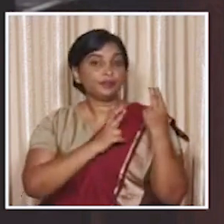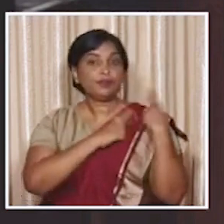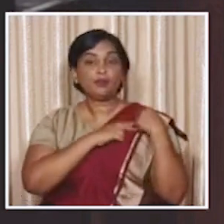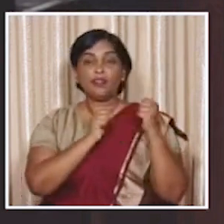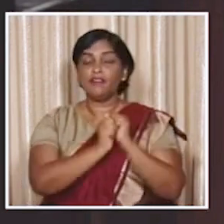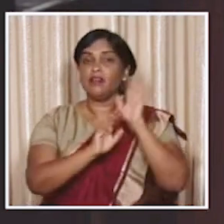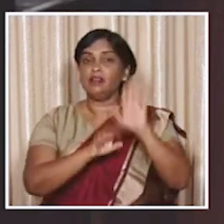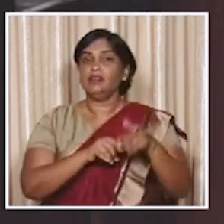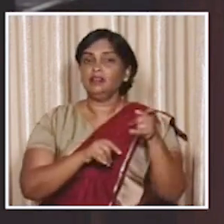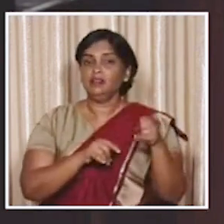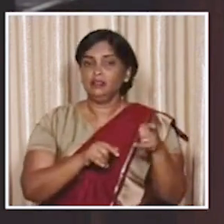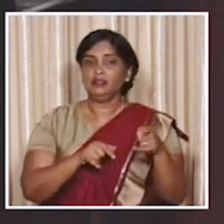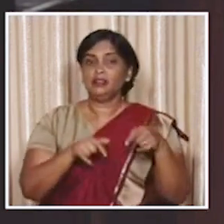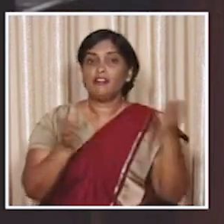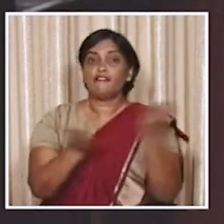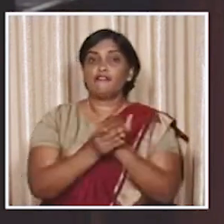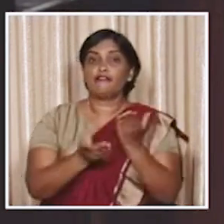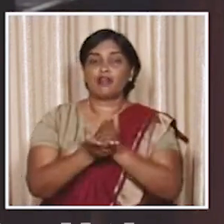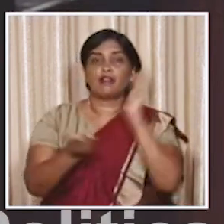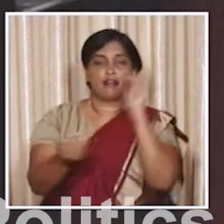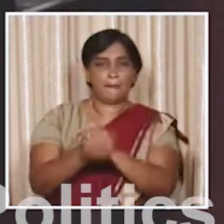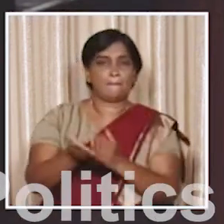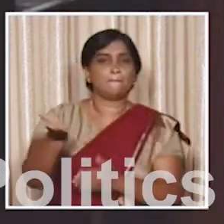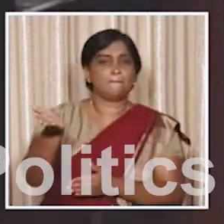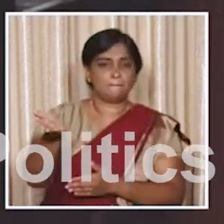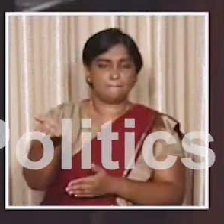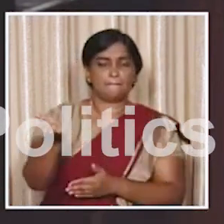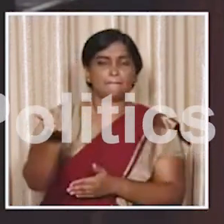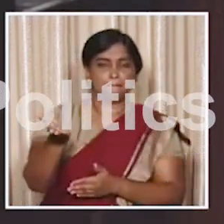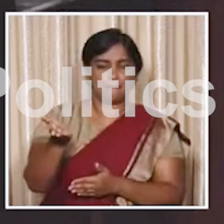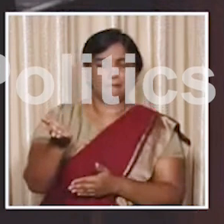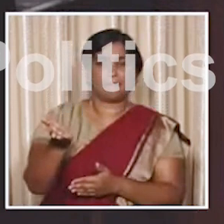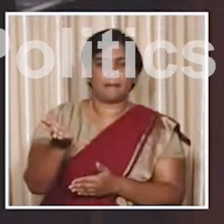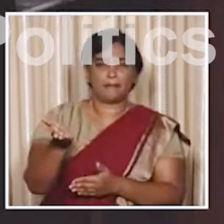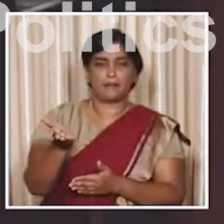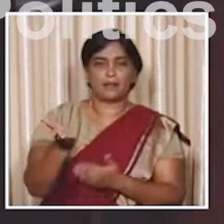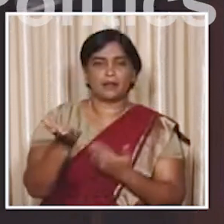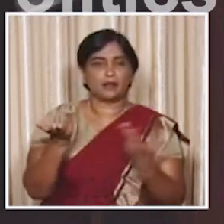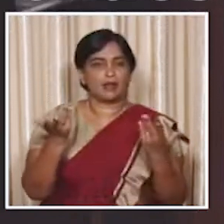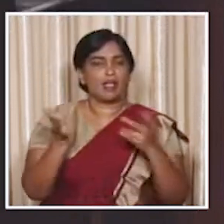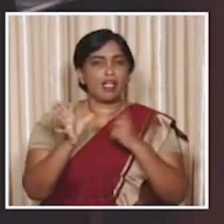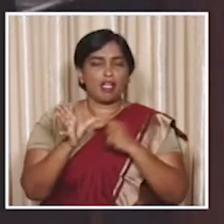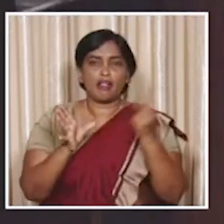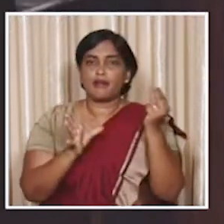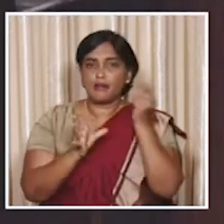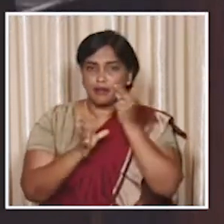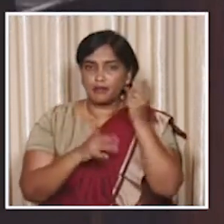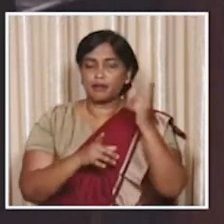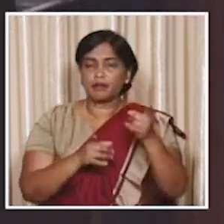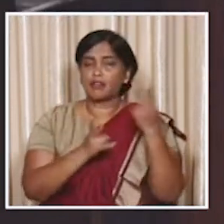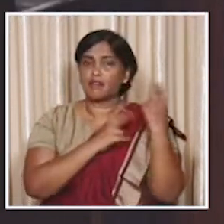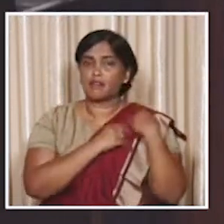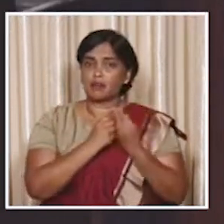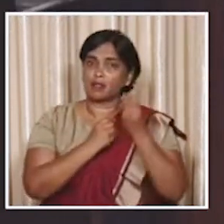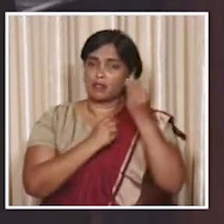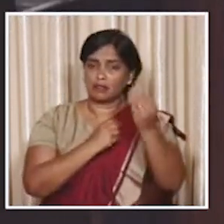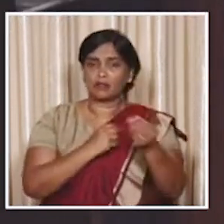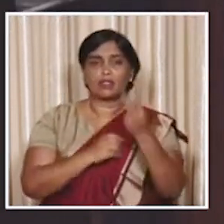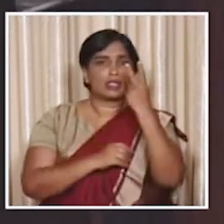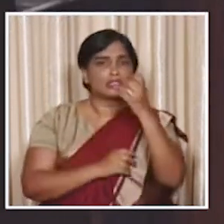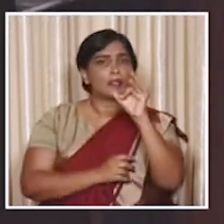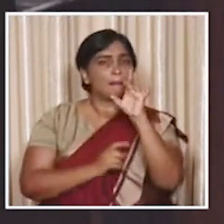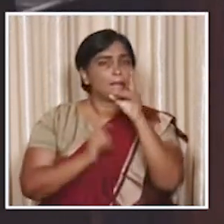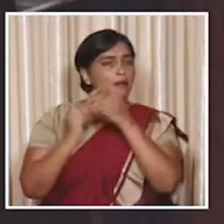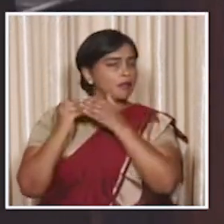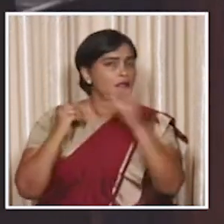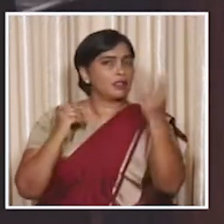කළා. තාම ෆයිල් ටික එළු. දැන් දෙයහාමුදුරුවනේ අනුර කුමාර දිසානායකට මේක බාර දීලා දුන්නා නම් 2015